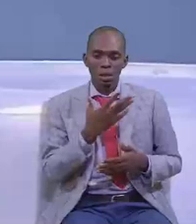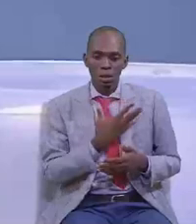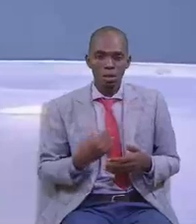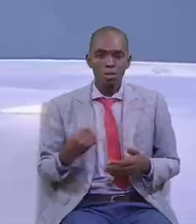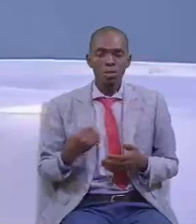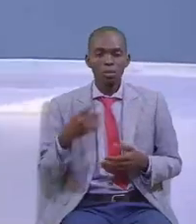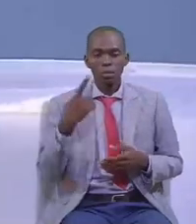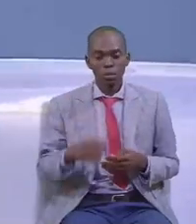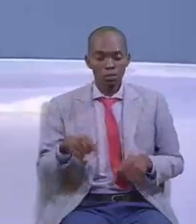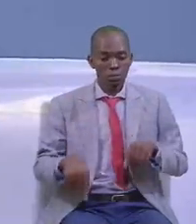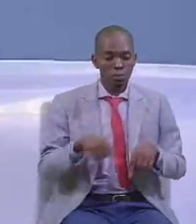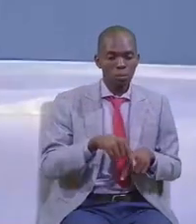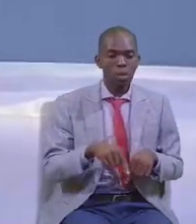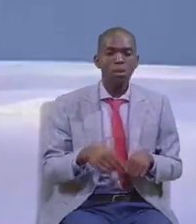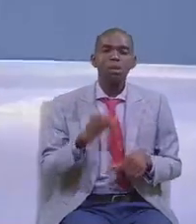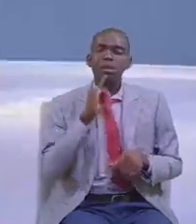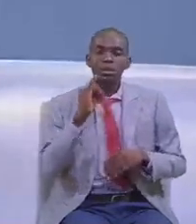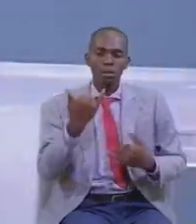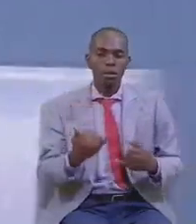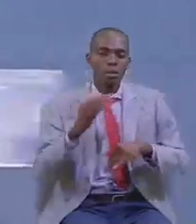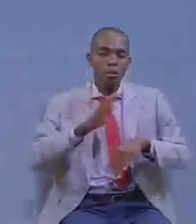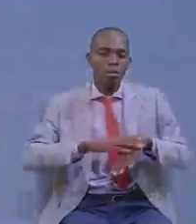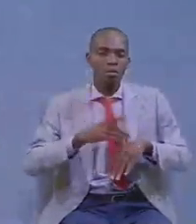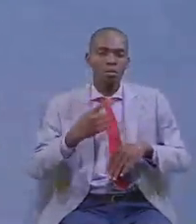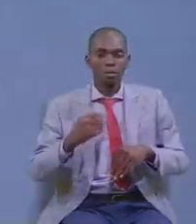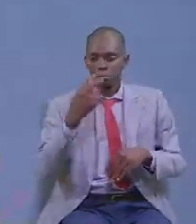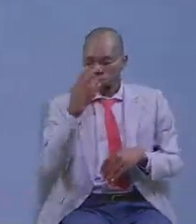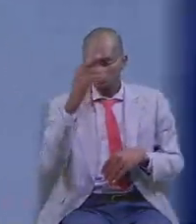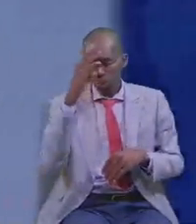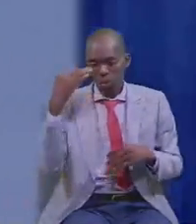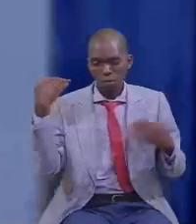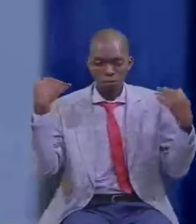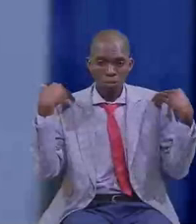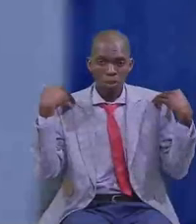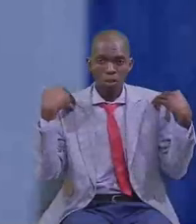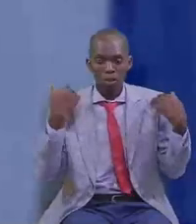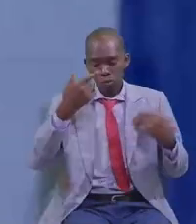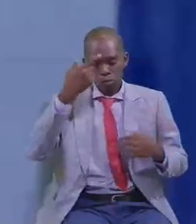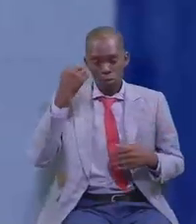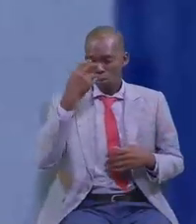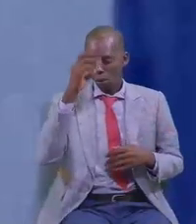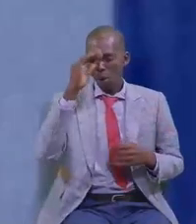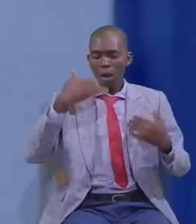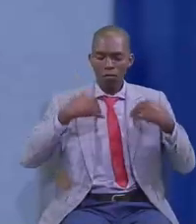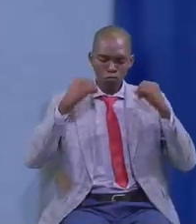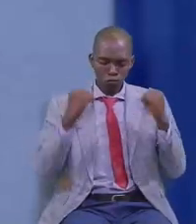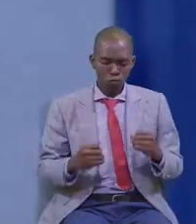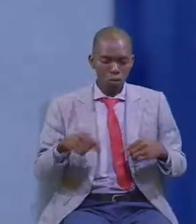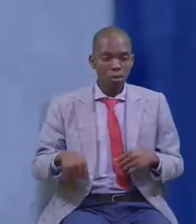Et le paralytique a grimpé sur lui. Il a les pieds forts, mais il n'avait pas les